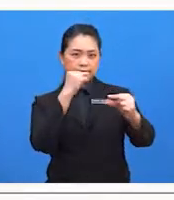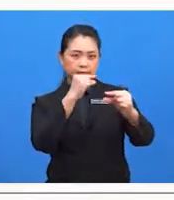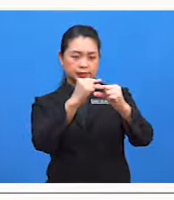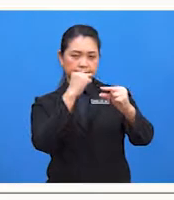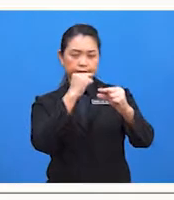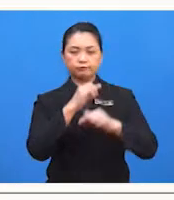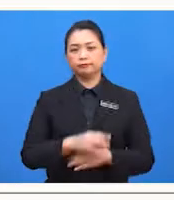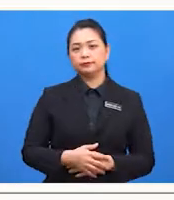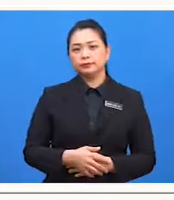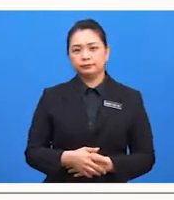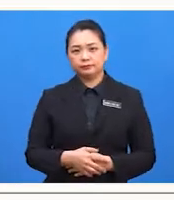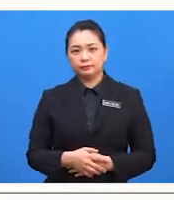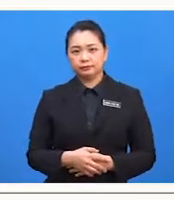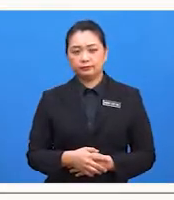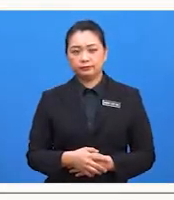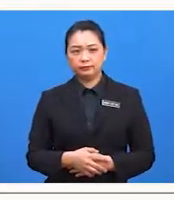line.